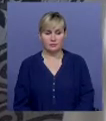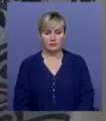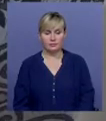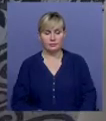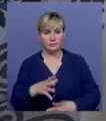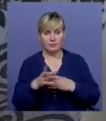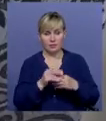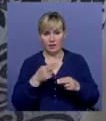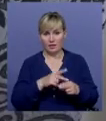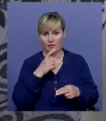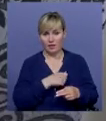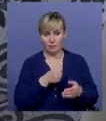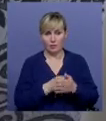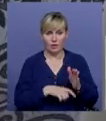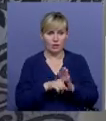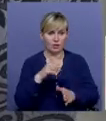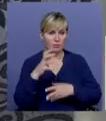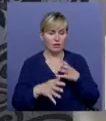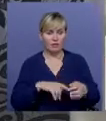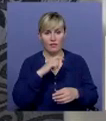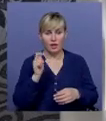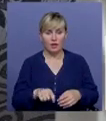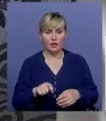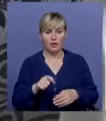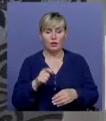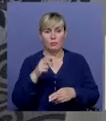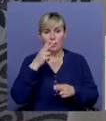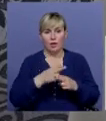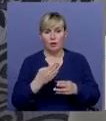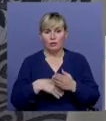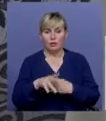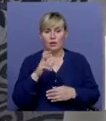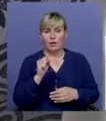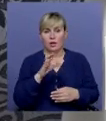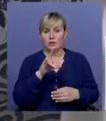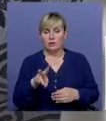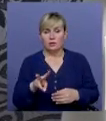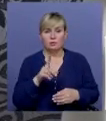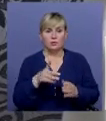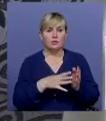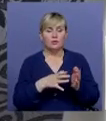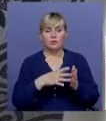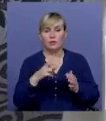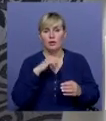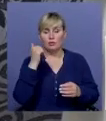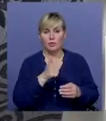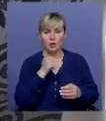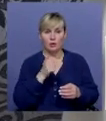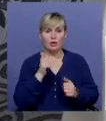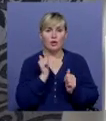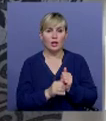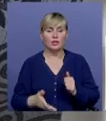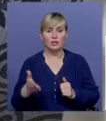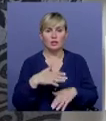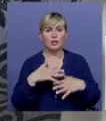Вместе с Кемелем в армию еще до начала Второй мировой войны ушел его брат Касым. Позже он погиб в феврале 1942 года под Ржевом. Каждый из них